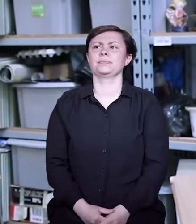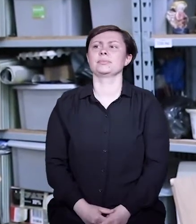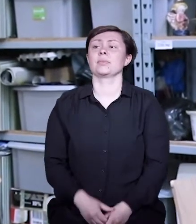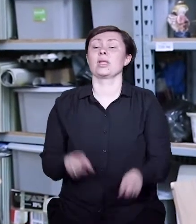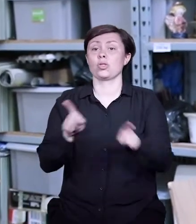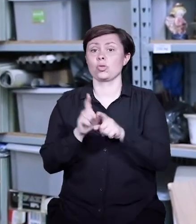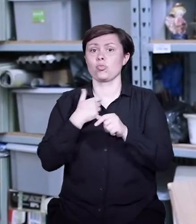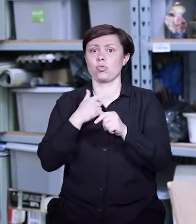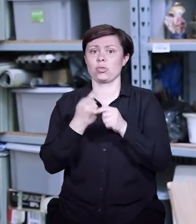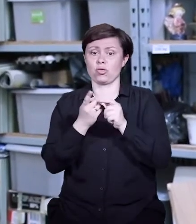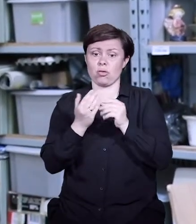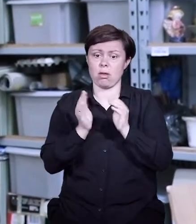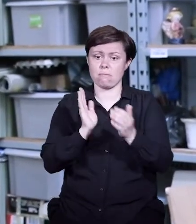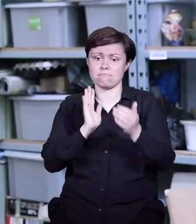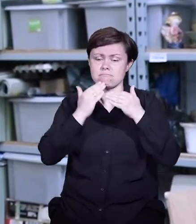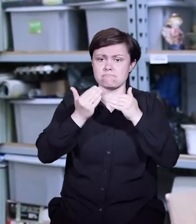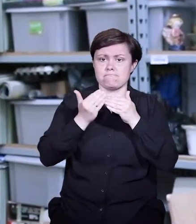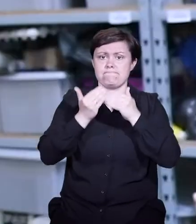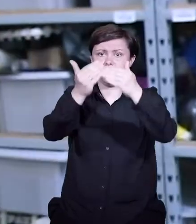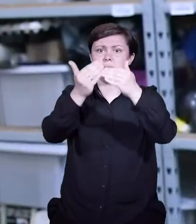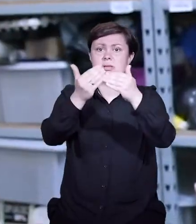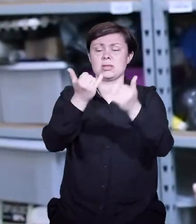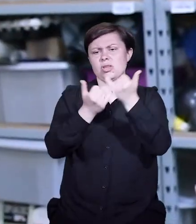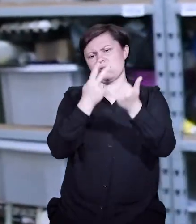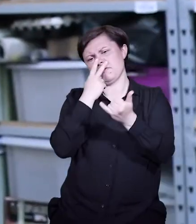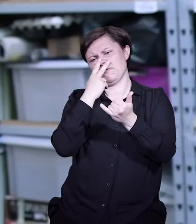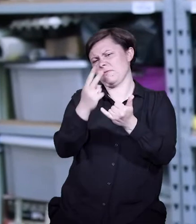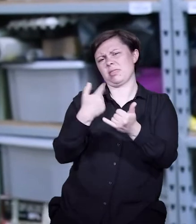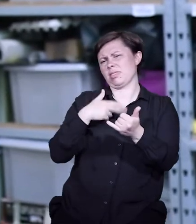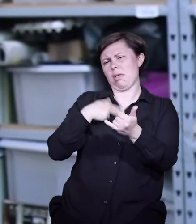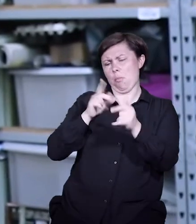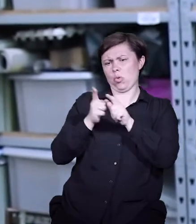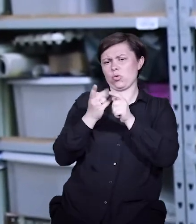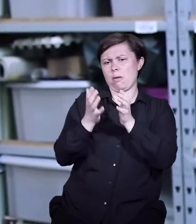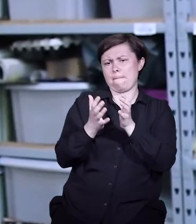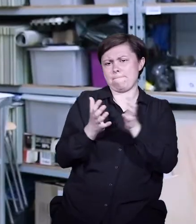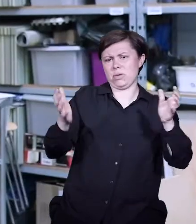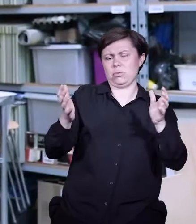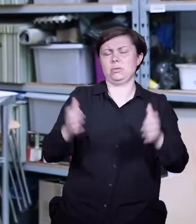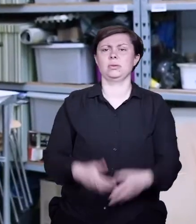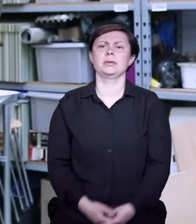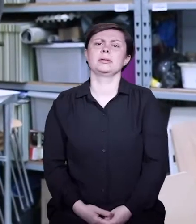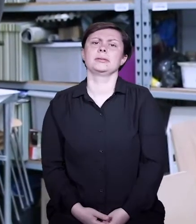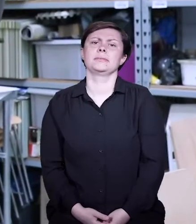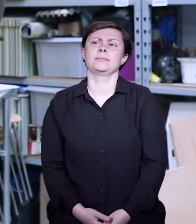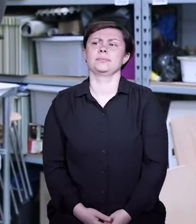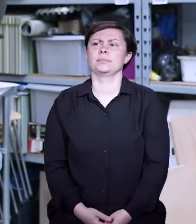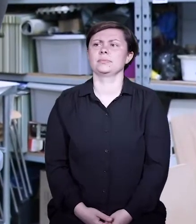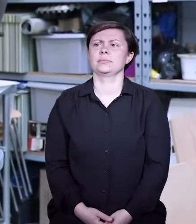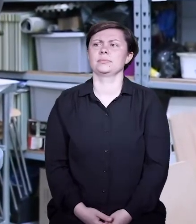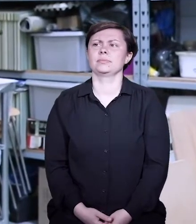również można coś wypchnąć, jeśli płaszczyzna nieodpowiednia. No, zostaje ładny